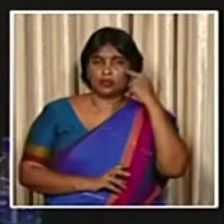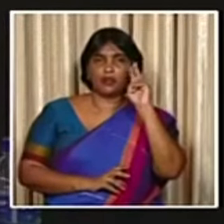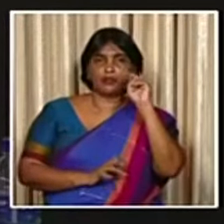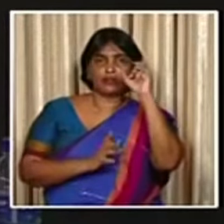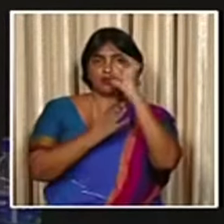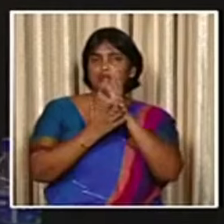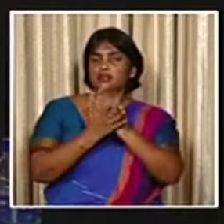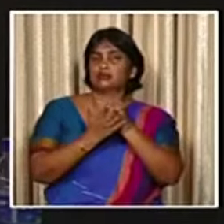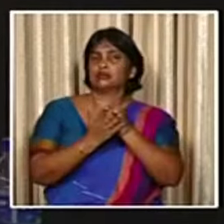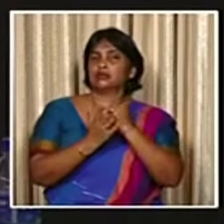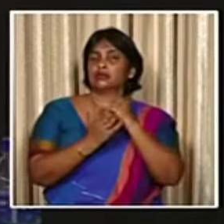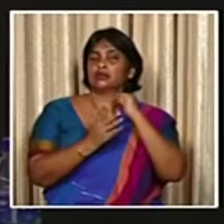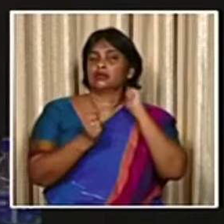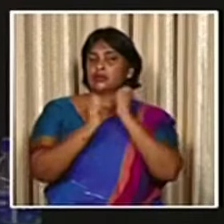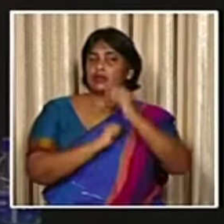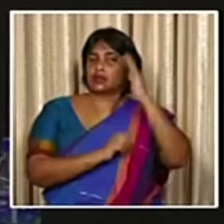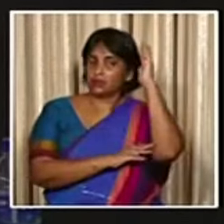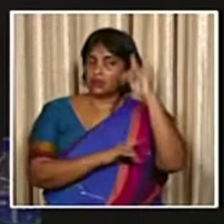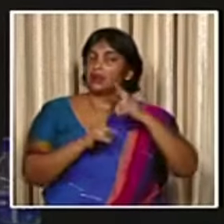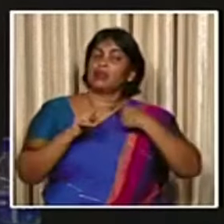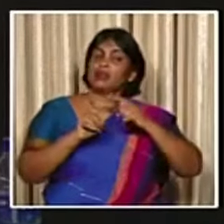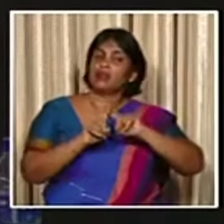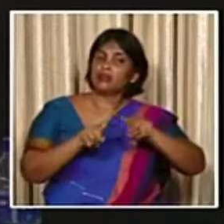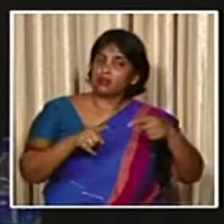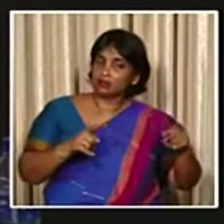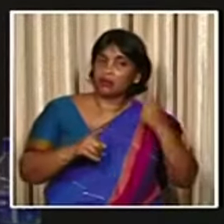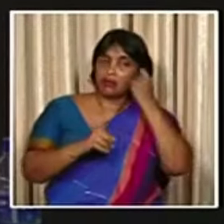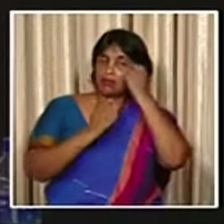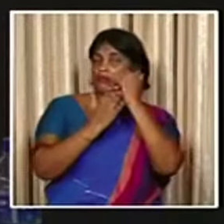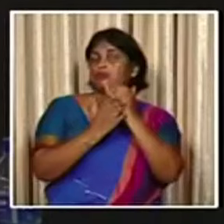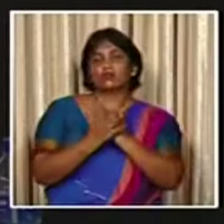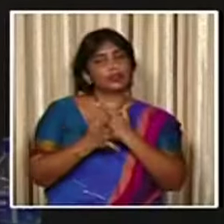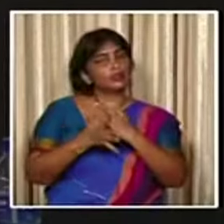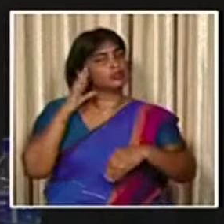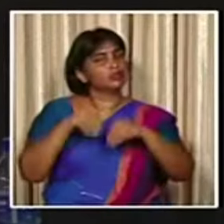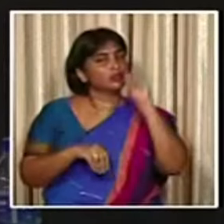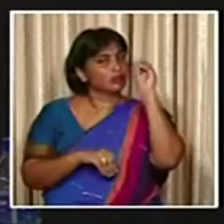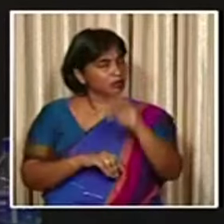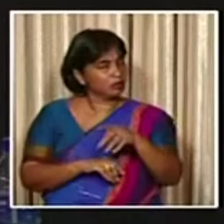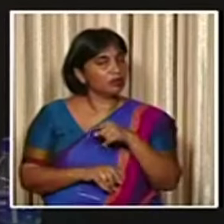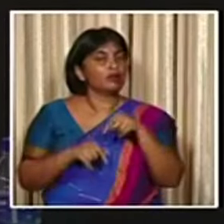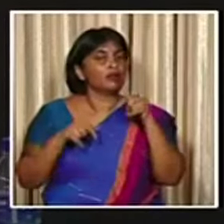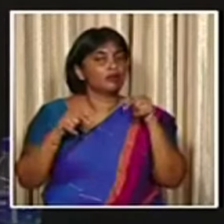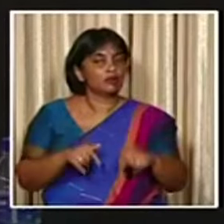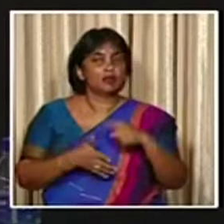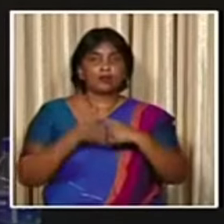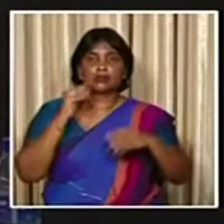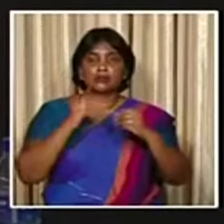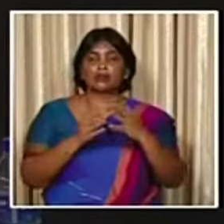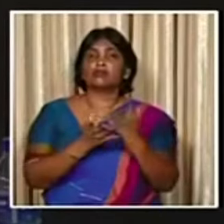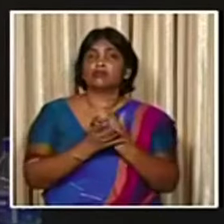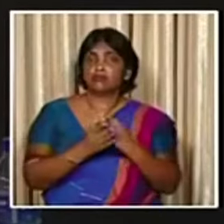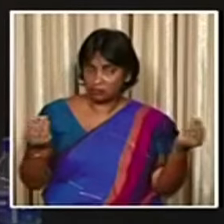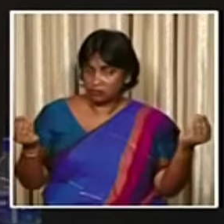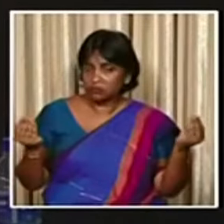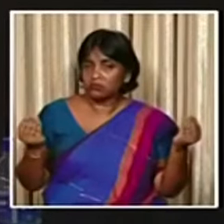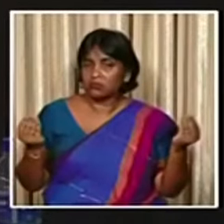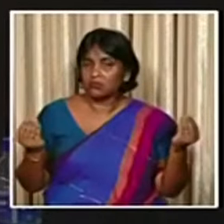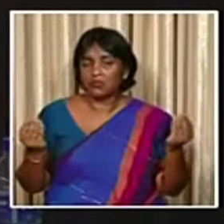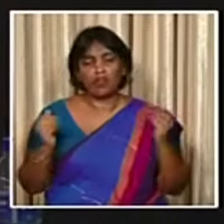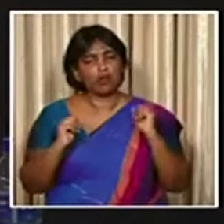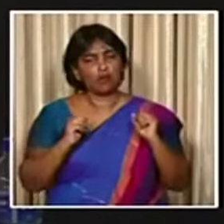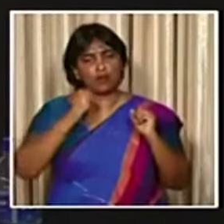20 වෙනි සංශෝධනයට අත ඉස්සුවා. ඒ වගේම අනිකුත් යෝජනා වලට ඡන්දය ලබා දුන්නා. දැන් මේ ඡන්ද අවලංගු වෙනවද කියන එක